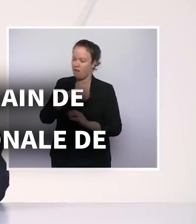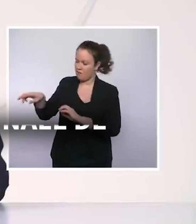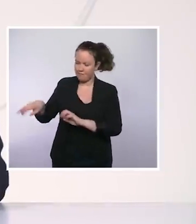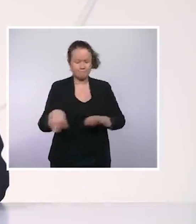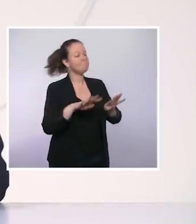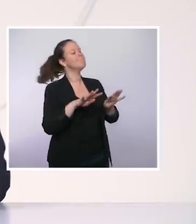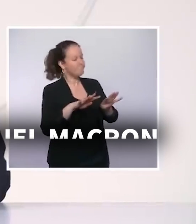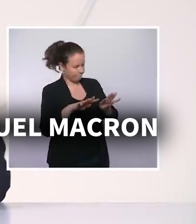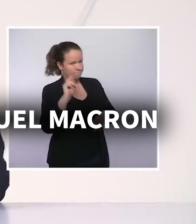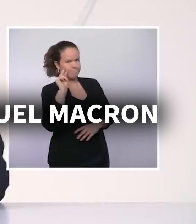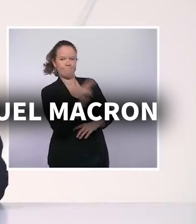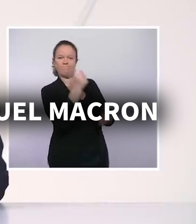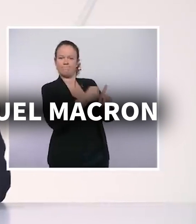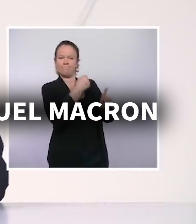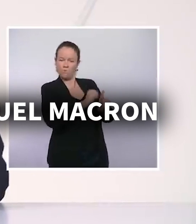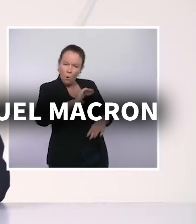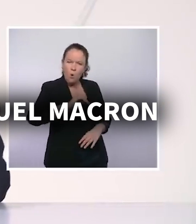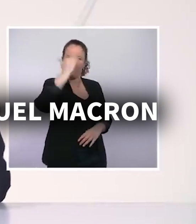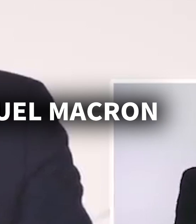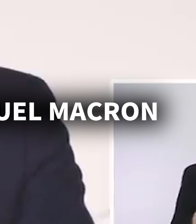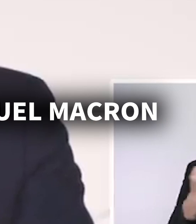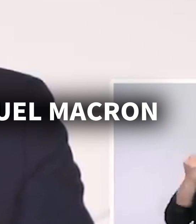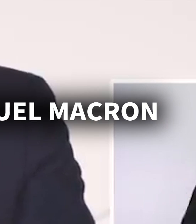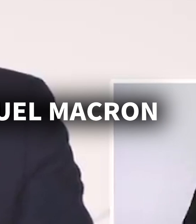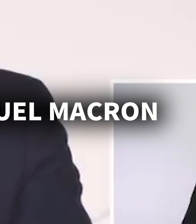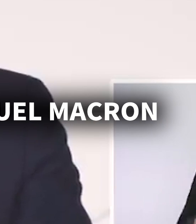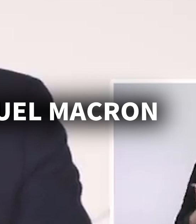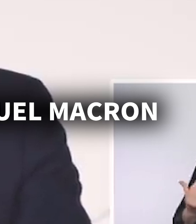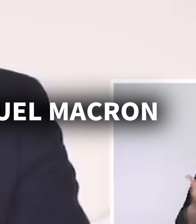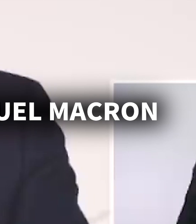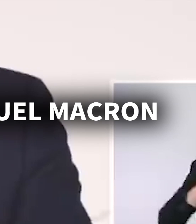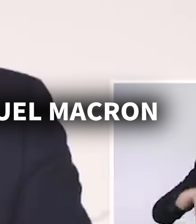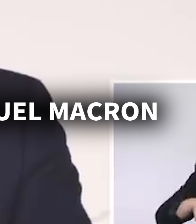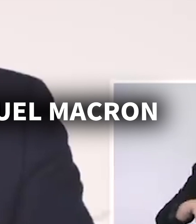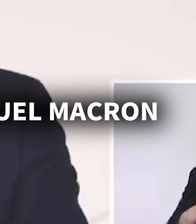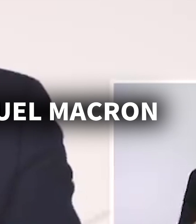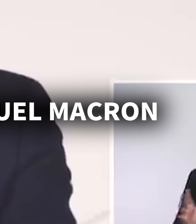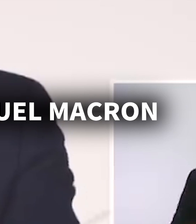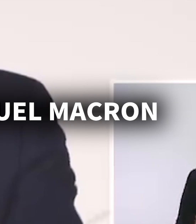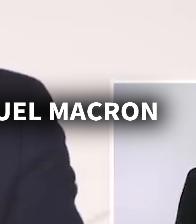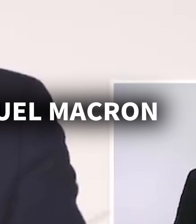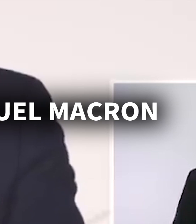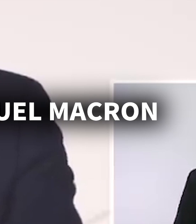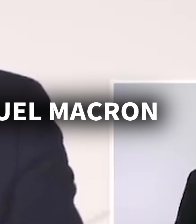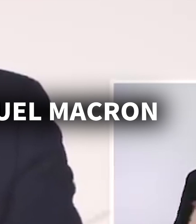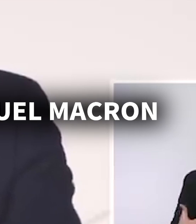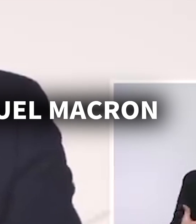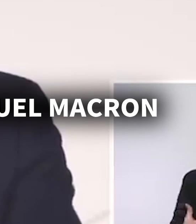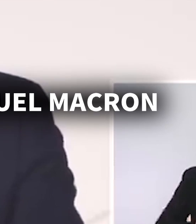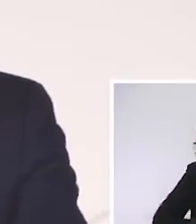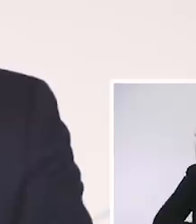cause nationale, que nous nous engagions à leur côté. Alors il était temps de parler pour briser leurs souffrances